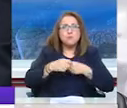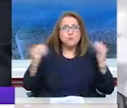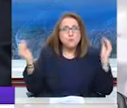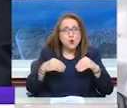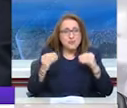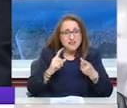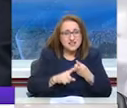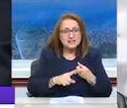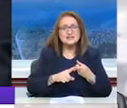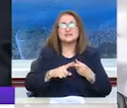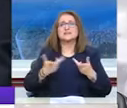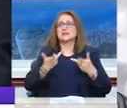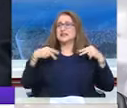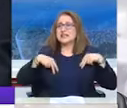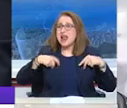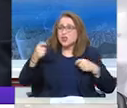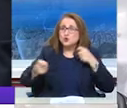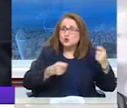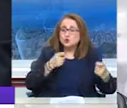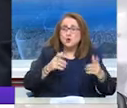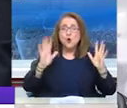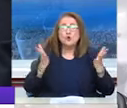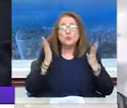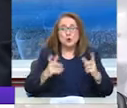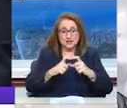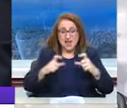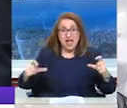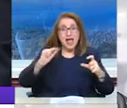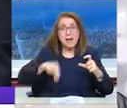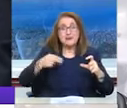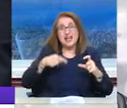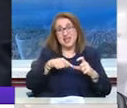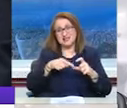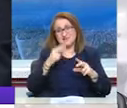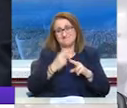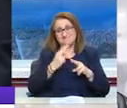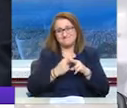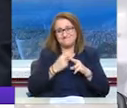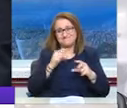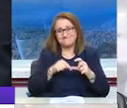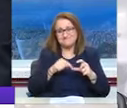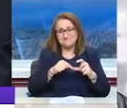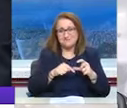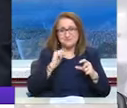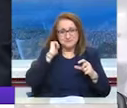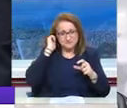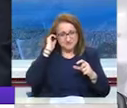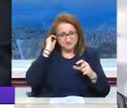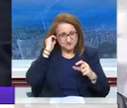με το μέτρο της αναστολής των επιταγών. Πρέπει να κρατήσουμε την συναλλακτική